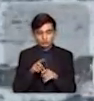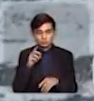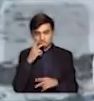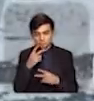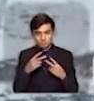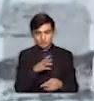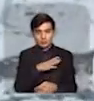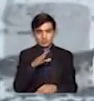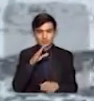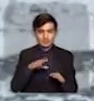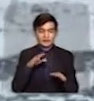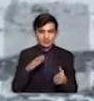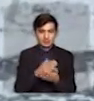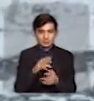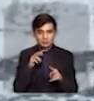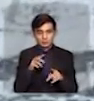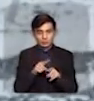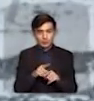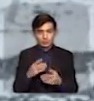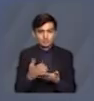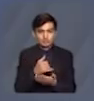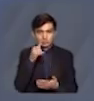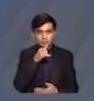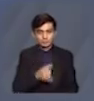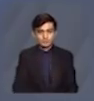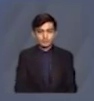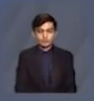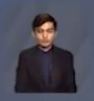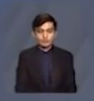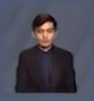жерде де балалар бар қарап атқан, сол табылмай жат.